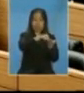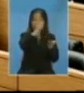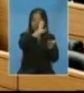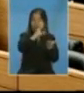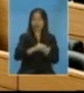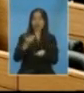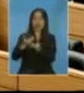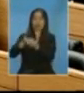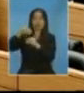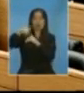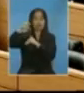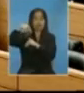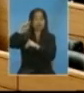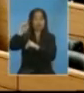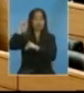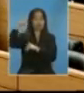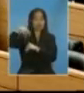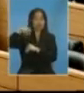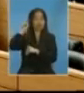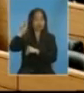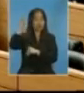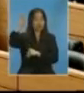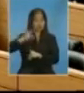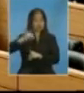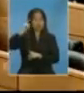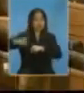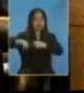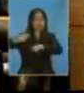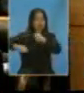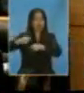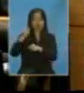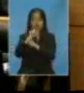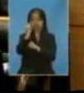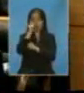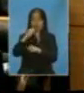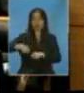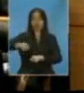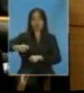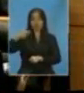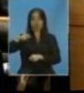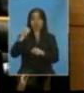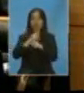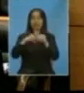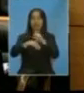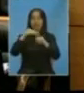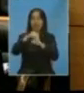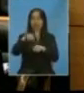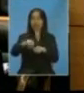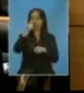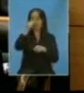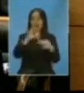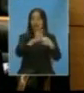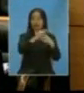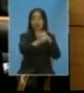ฐมีใช้จ่ายเนี่ยครับกู้มาเนี่ยไม่ใช่ว่าจะทำโครงการพวกนี้หรอกครับโครงการพวกนี้ทำในงบประมาณก็ทำได้